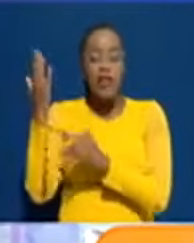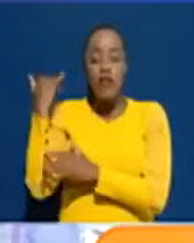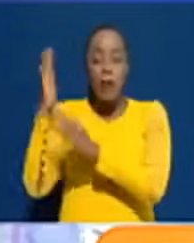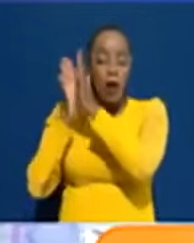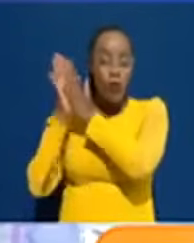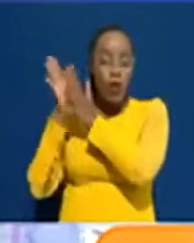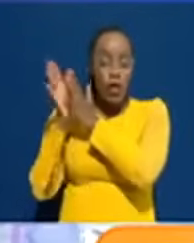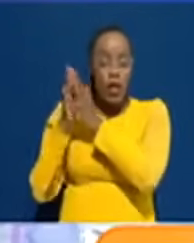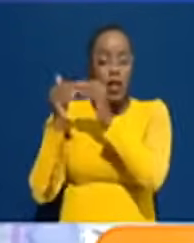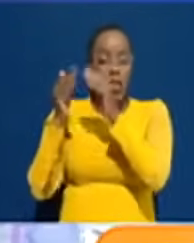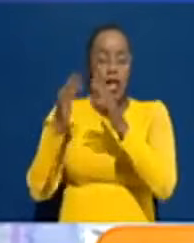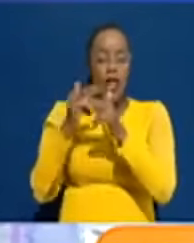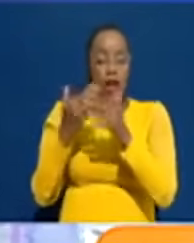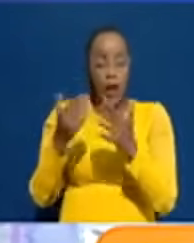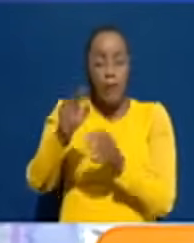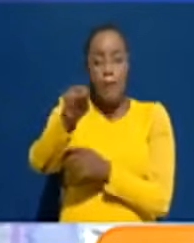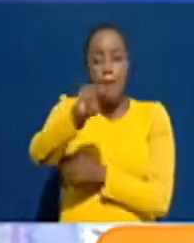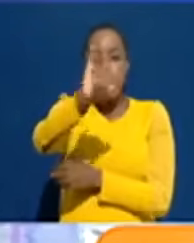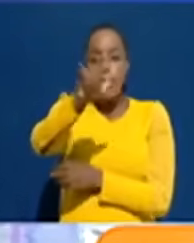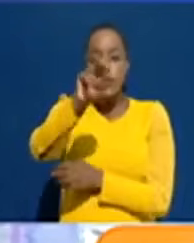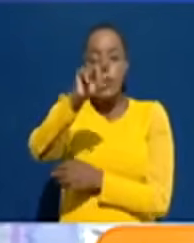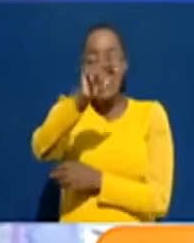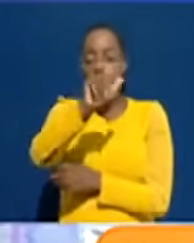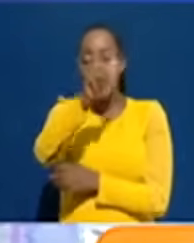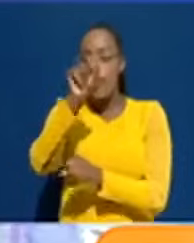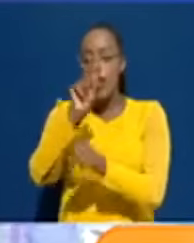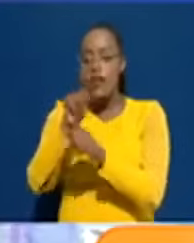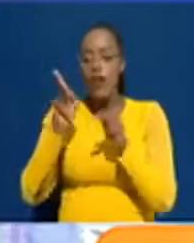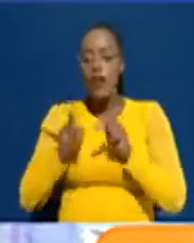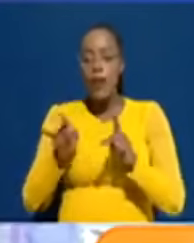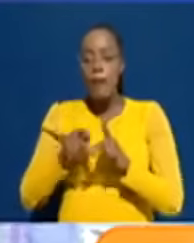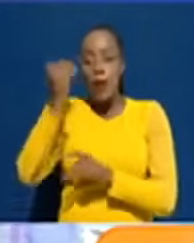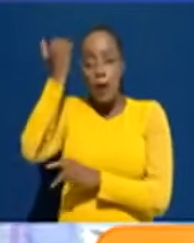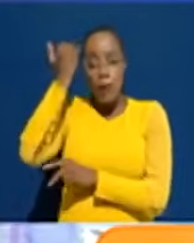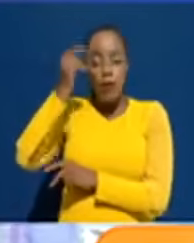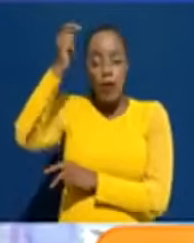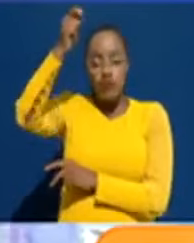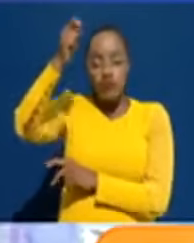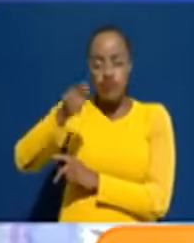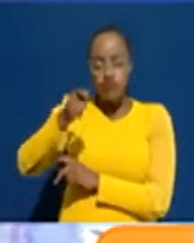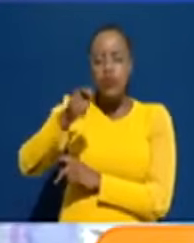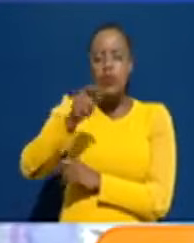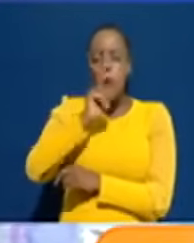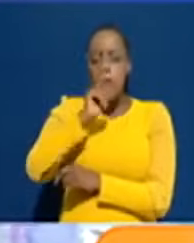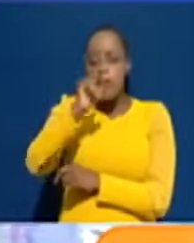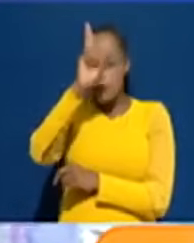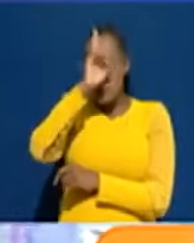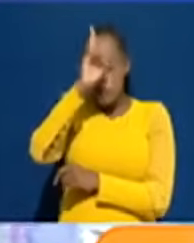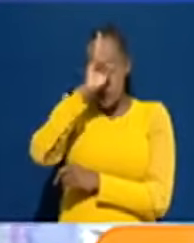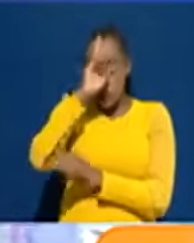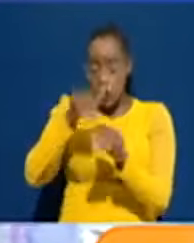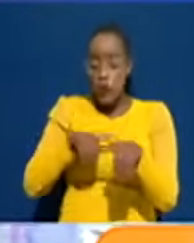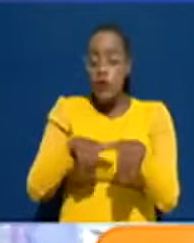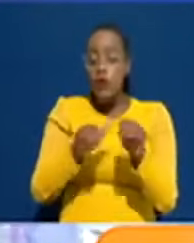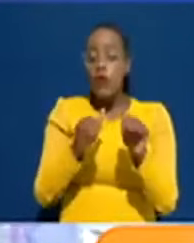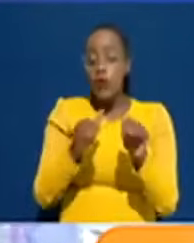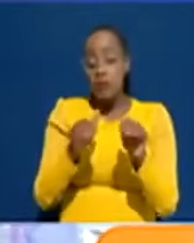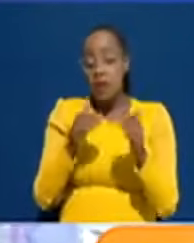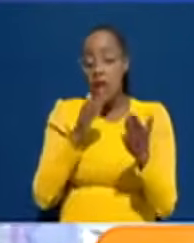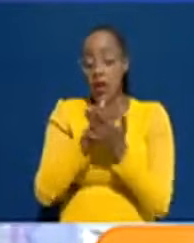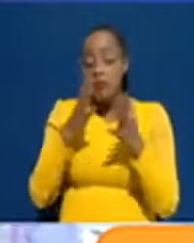wa Mungiki Maina Njenga na watu wengine 11. Hakimu Kipkurui Kibelion aliwaagiza polisi kuzingatia haki za